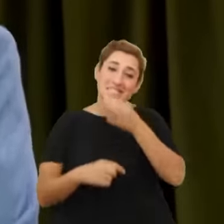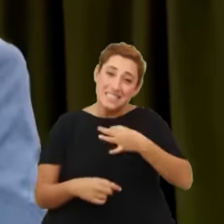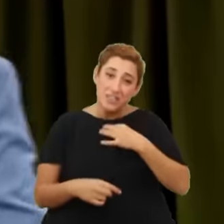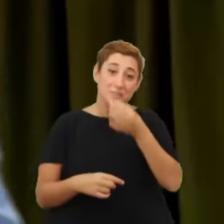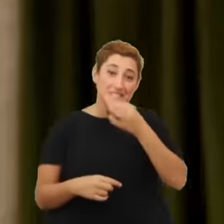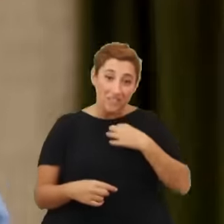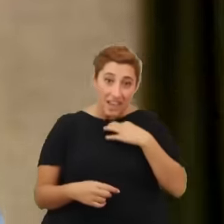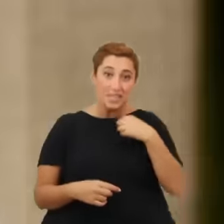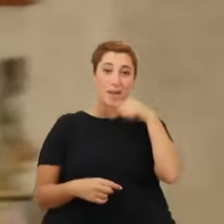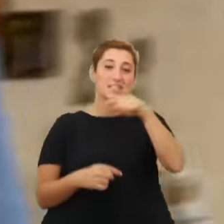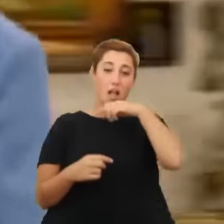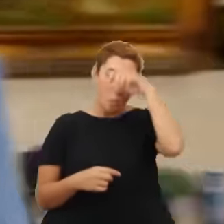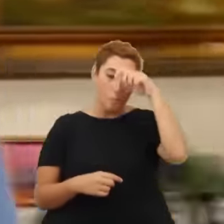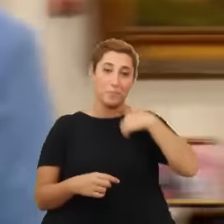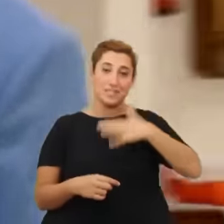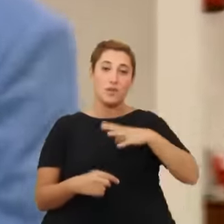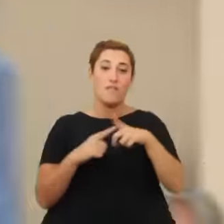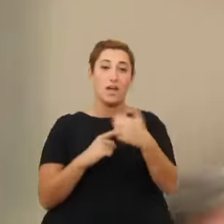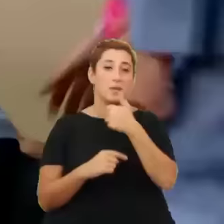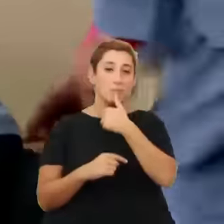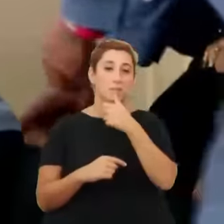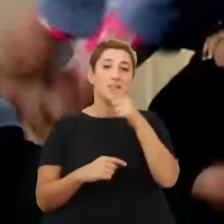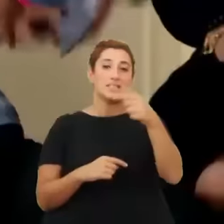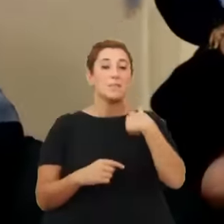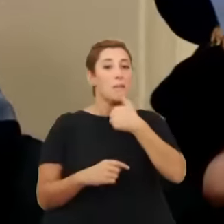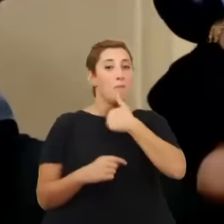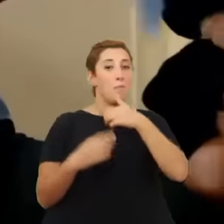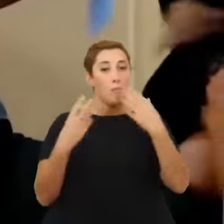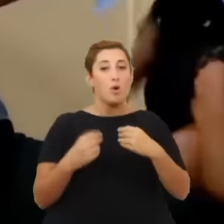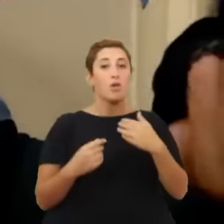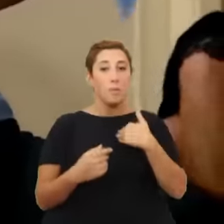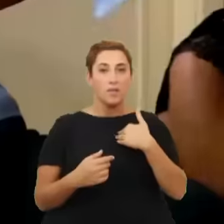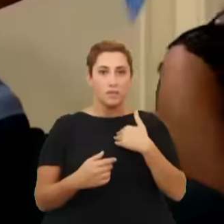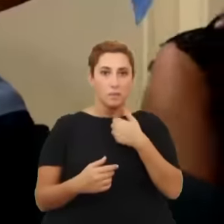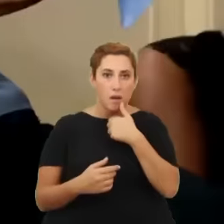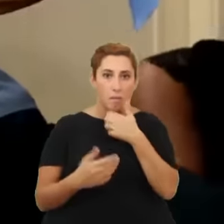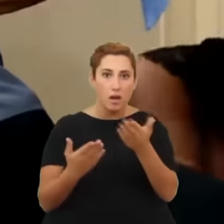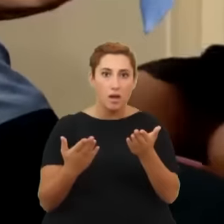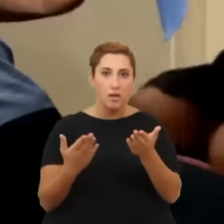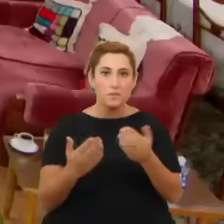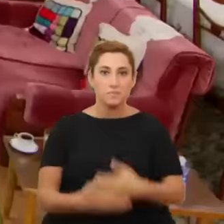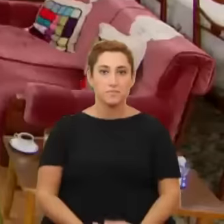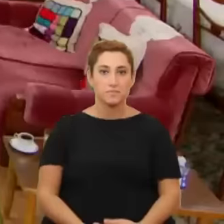edin. Müsaade ederseniz ben sizin elinizi öpeyim Fehmi baba. Siz de benim babam olup ben de... Baba, ne